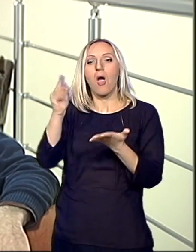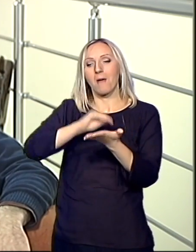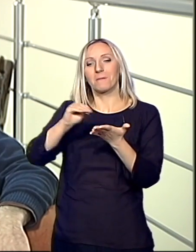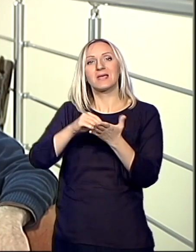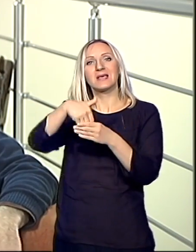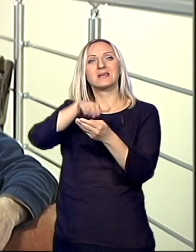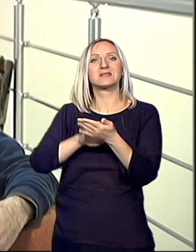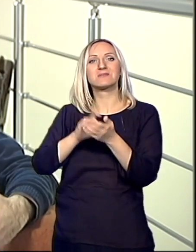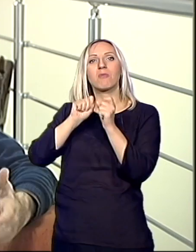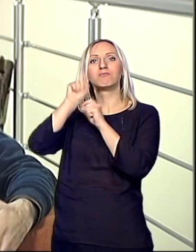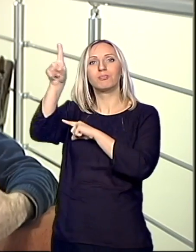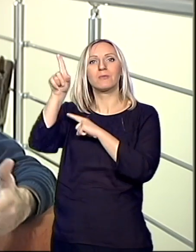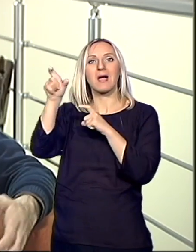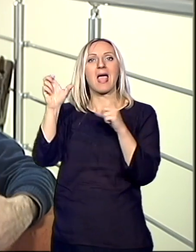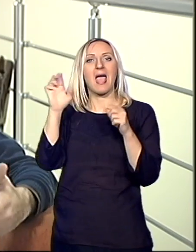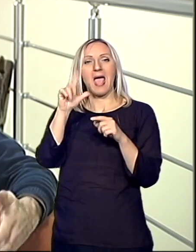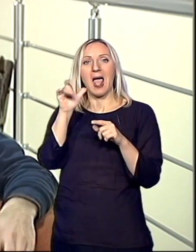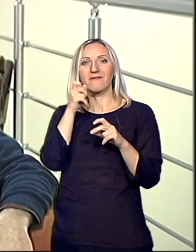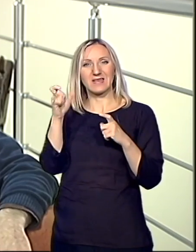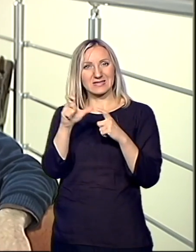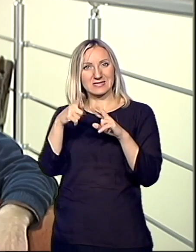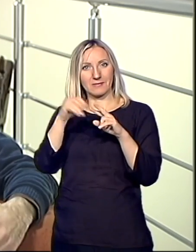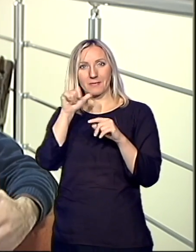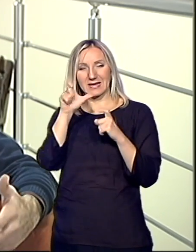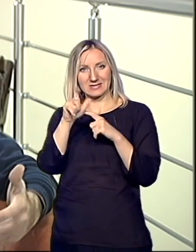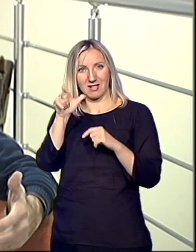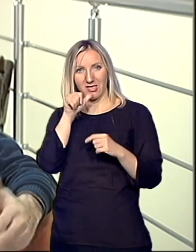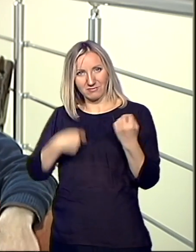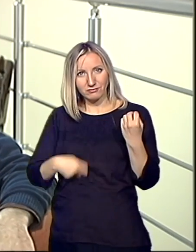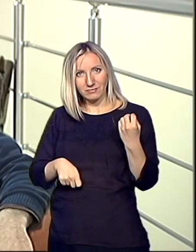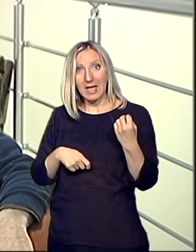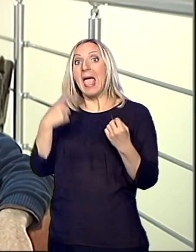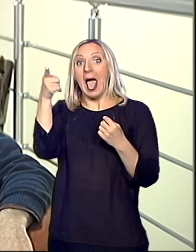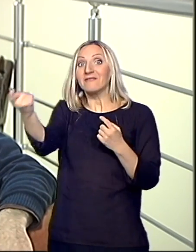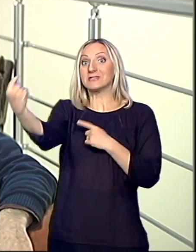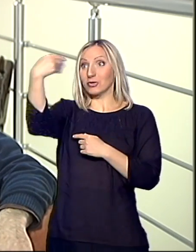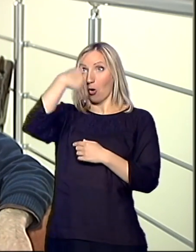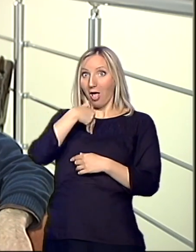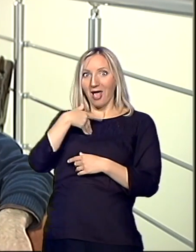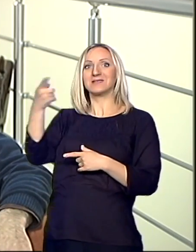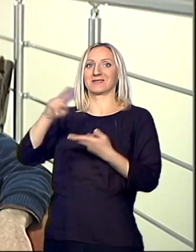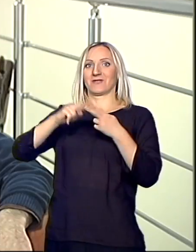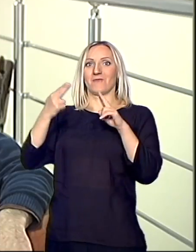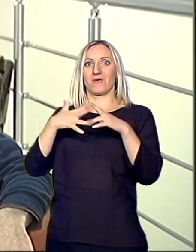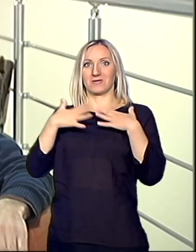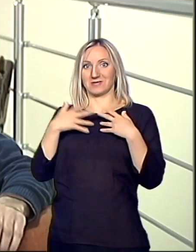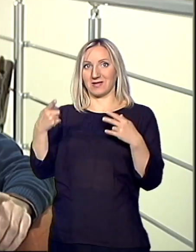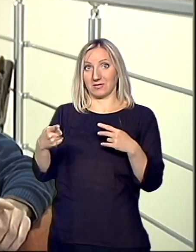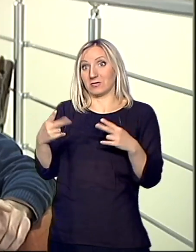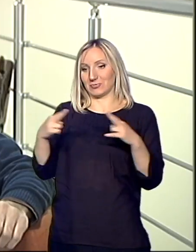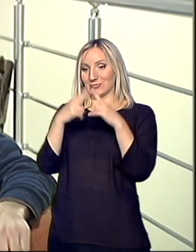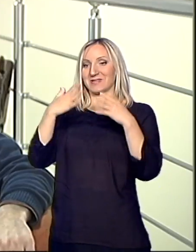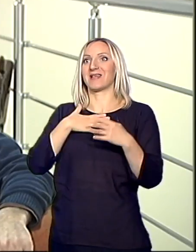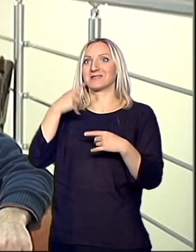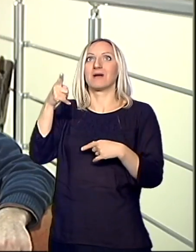Presleyju. I sam Elvis, dakle, na kraju dolazi da joj ispuni tu fantaziju o susretu sa velikim idolom. To